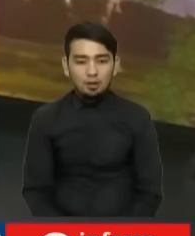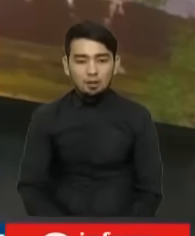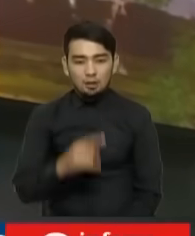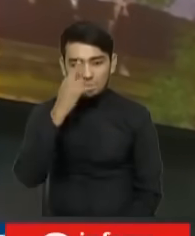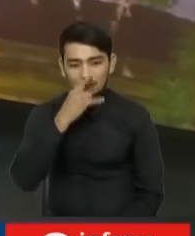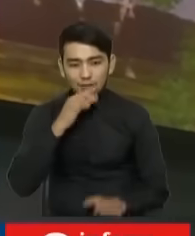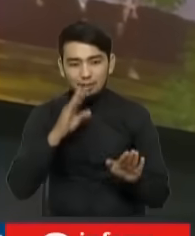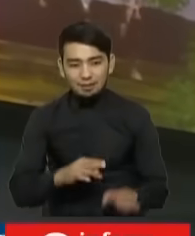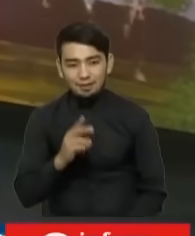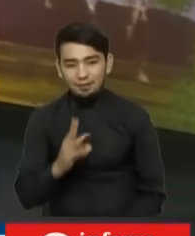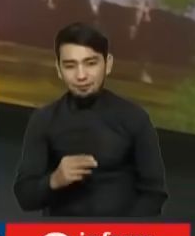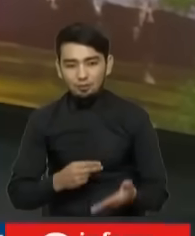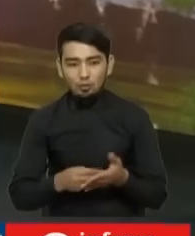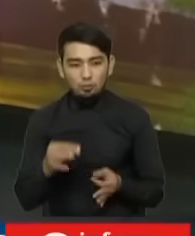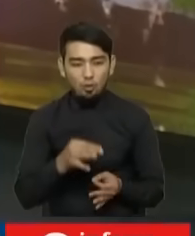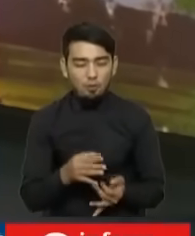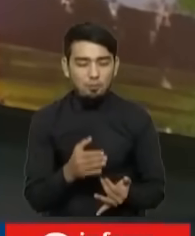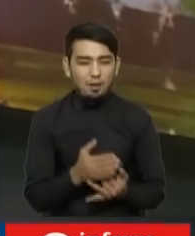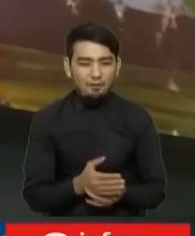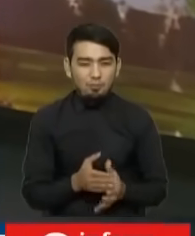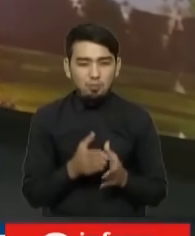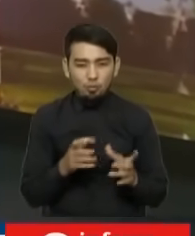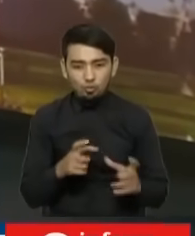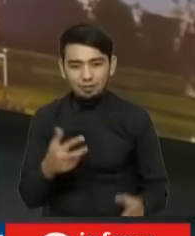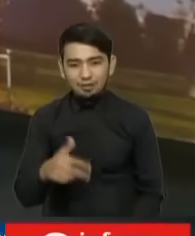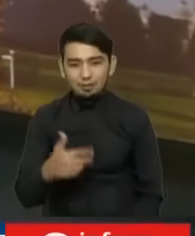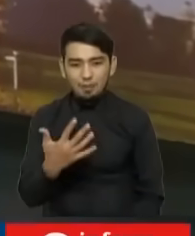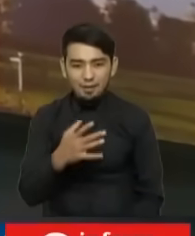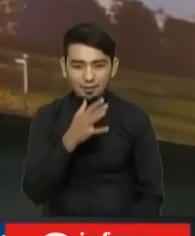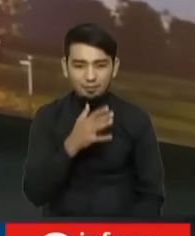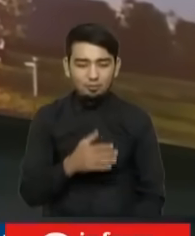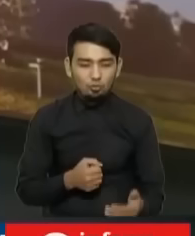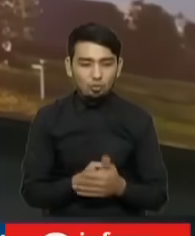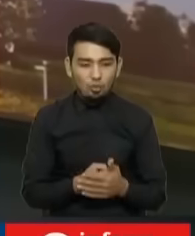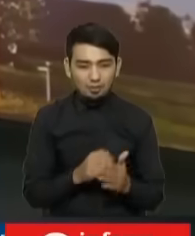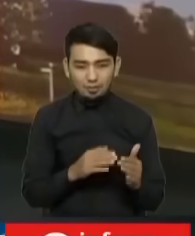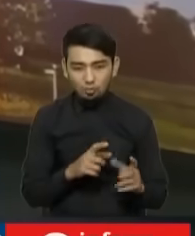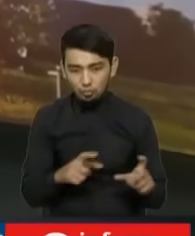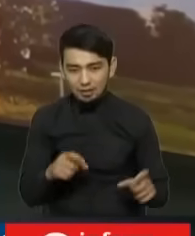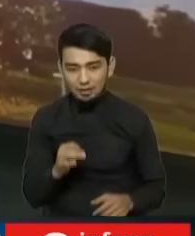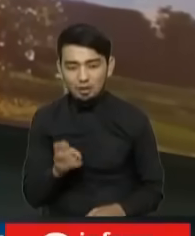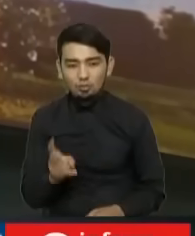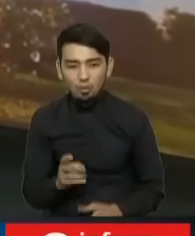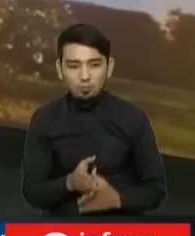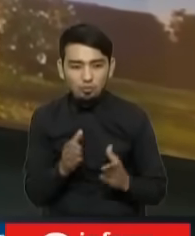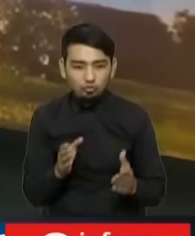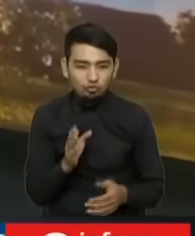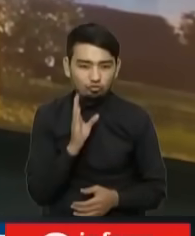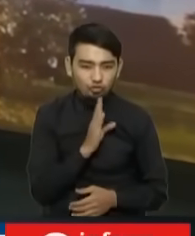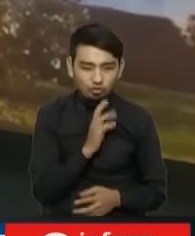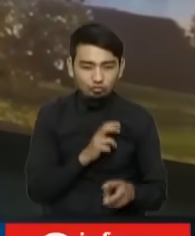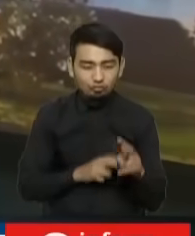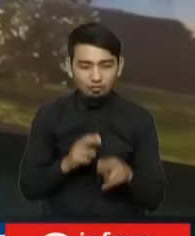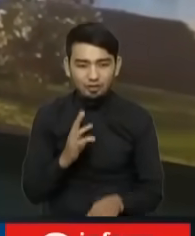Қазақстандағы пәтер сатып алушылардың жартысынан көбі 35 жасқа дейінгі жастар. Ал баспана іздеумен көбіне әйелдер айналысады